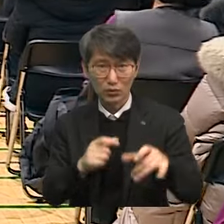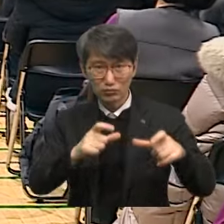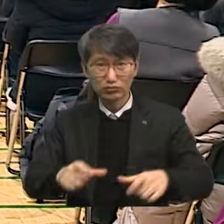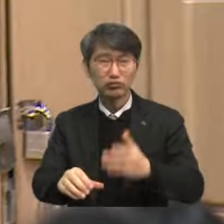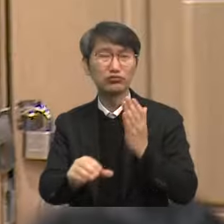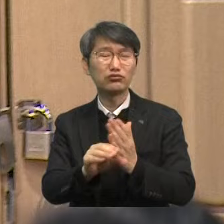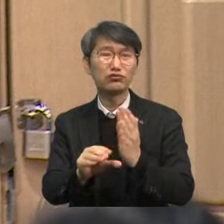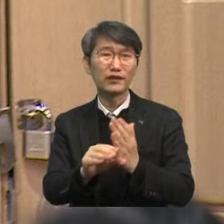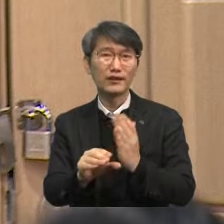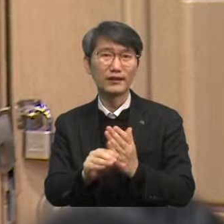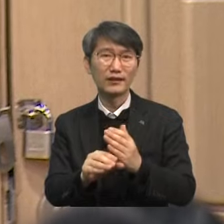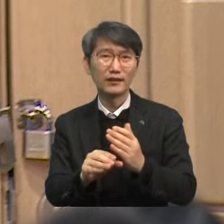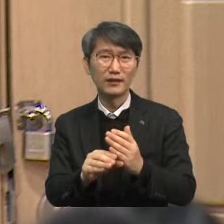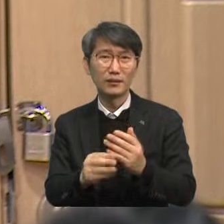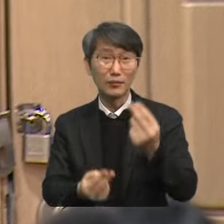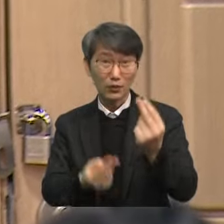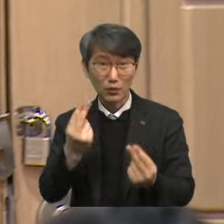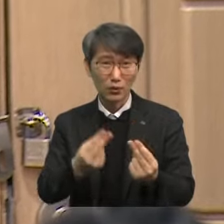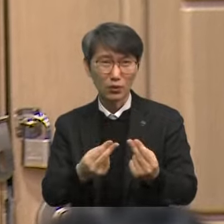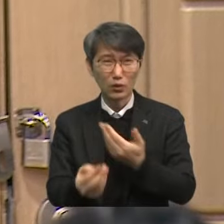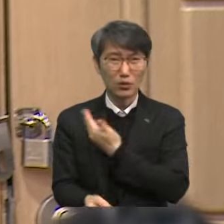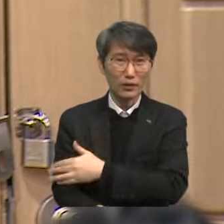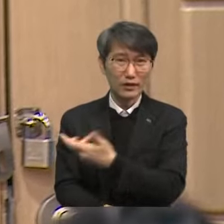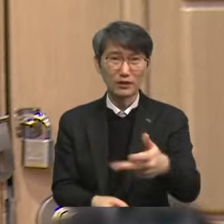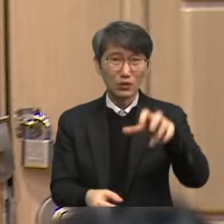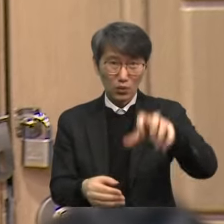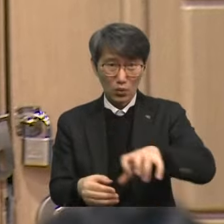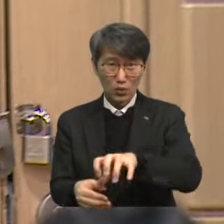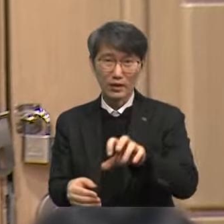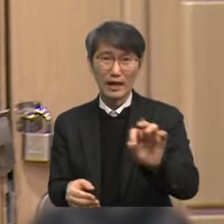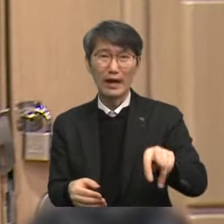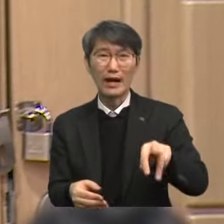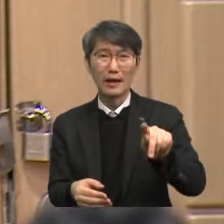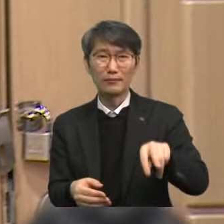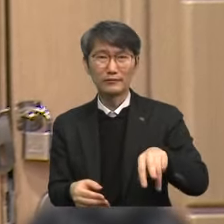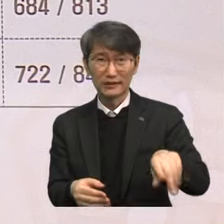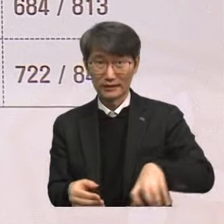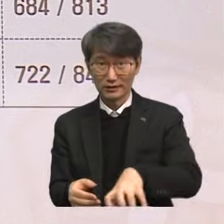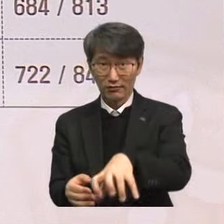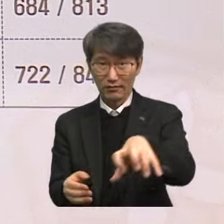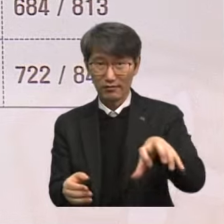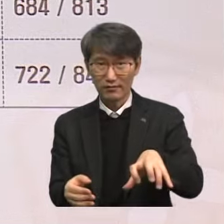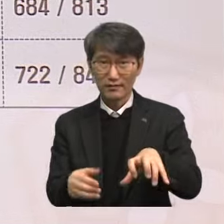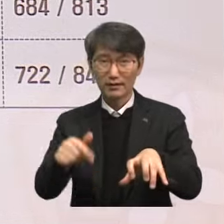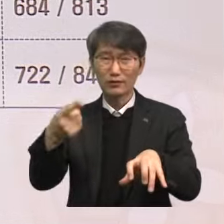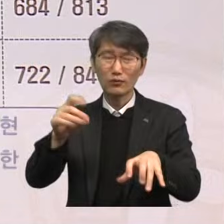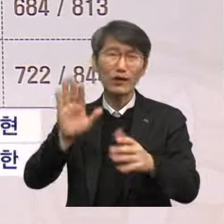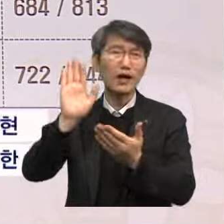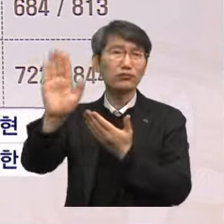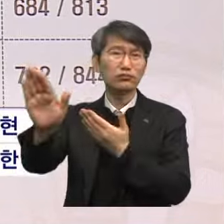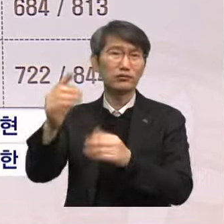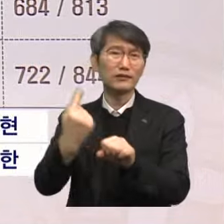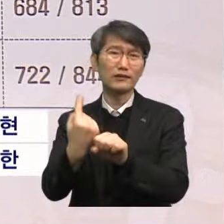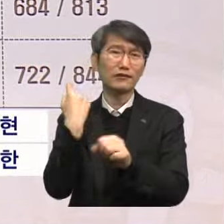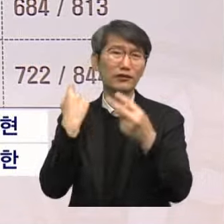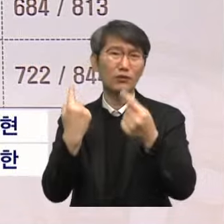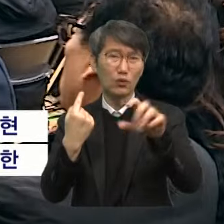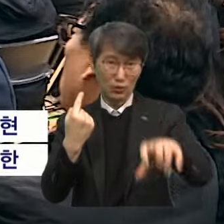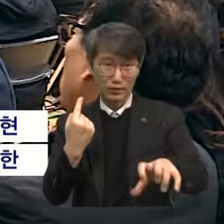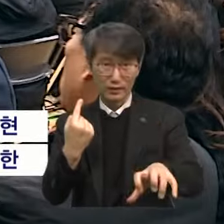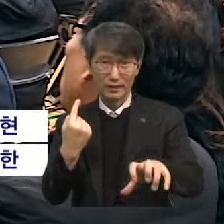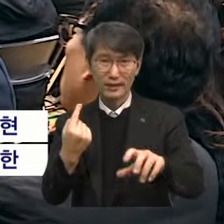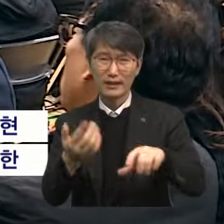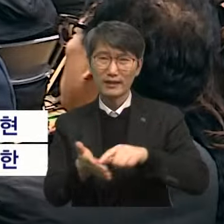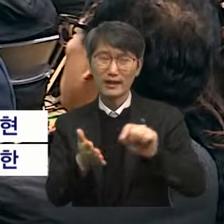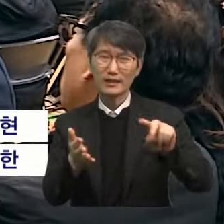가운데 상대적으로 소외감이 큰 곳으로 알려진 암사동 일대. 강동구는 지난해에도 현장에서